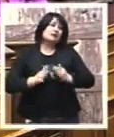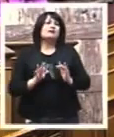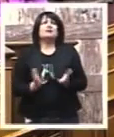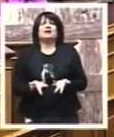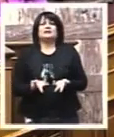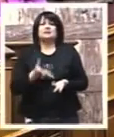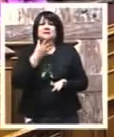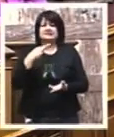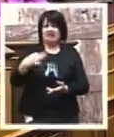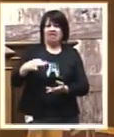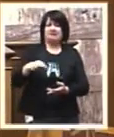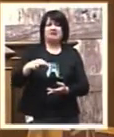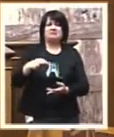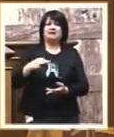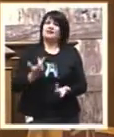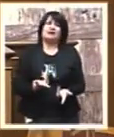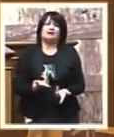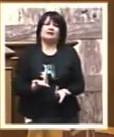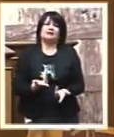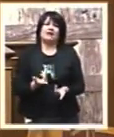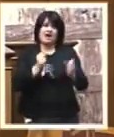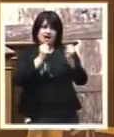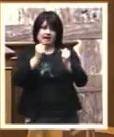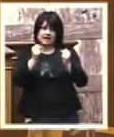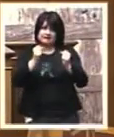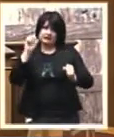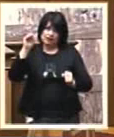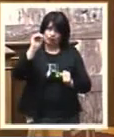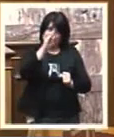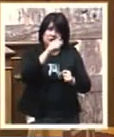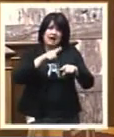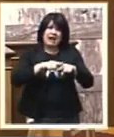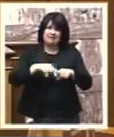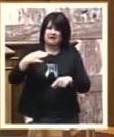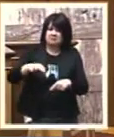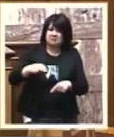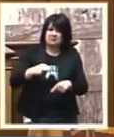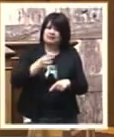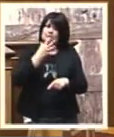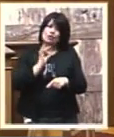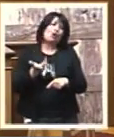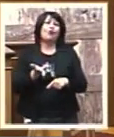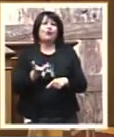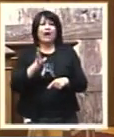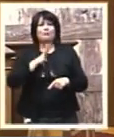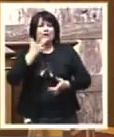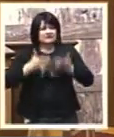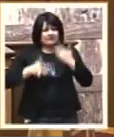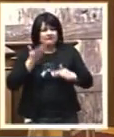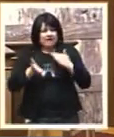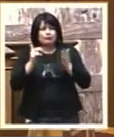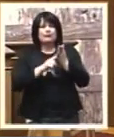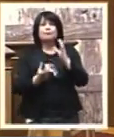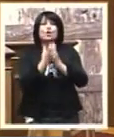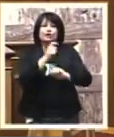ο αδύναμος κρίκος της κρίσης? Γιατί η Ελλάδα να είναι ευάλωτη? Γιατί να εξάγουμε πολίτες αντί να εξάγουμε